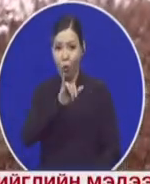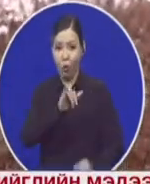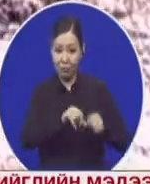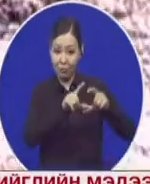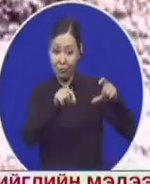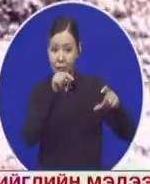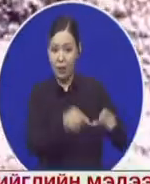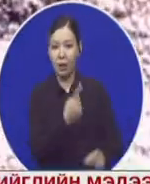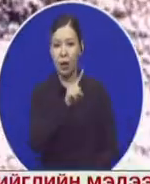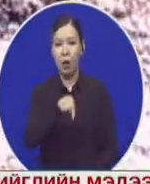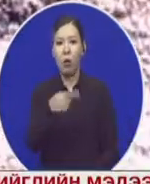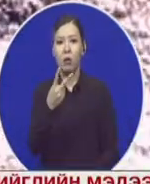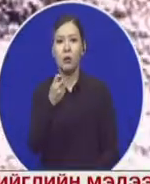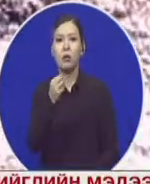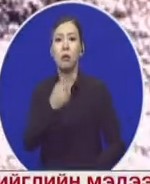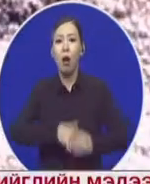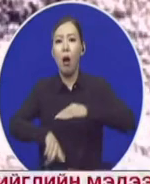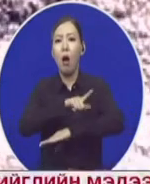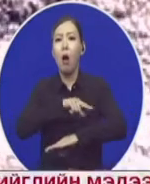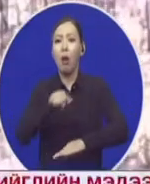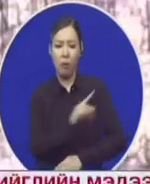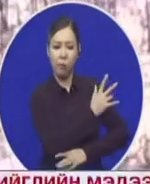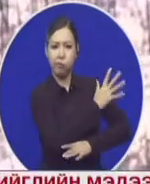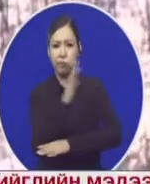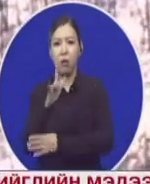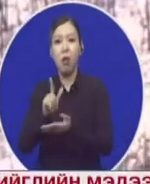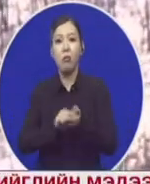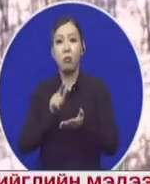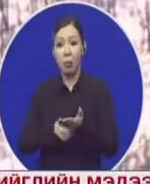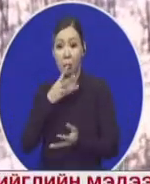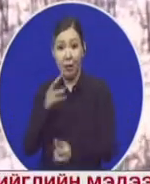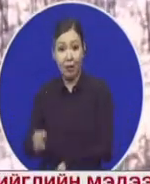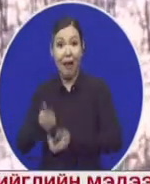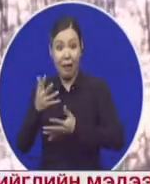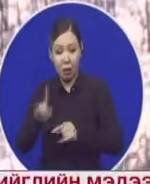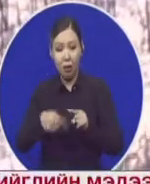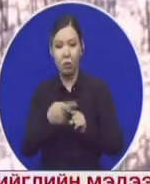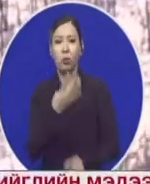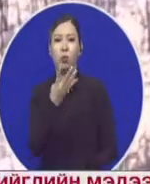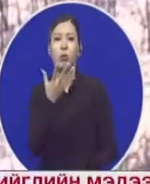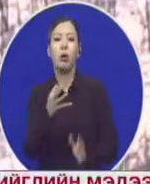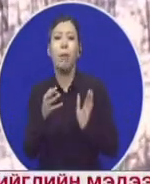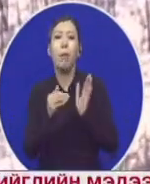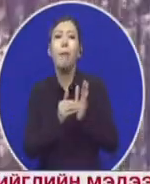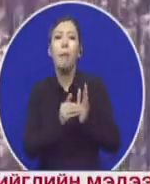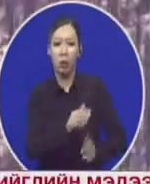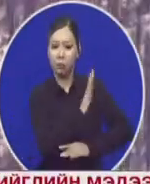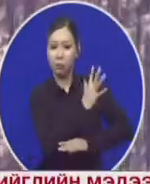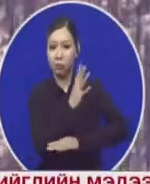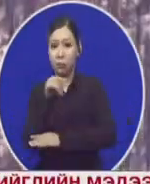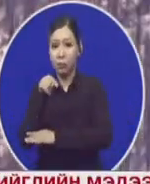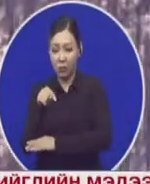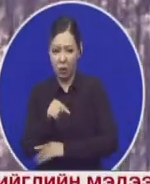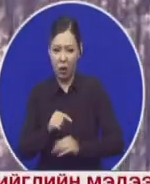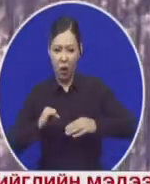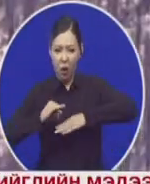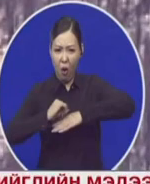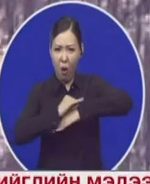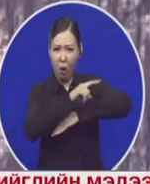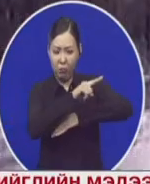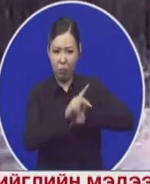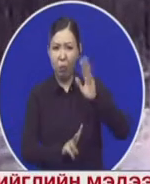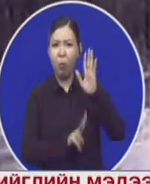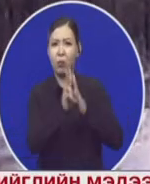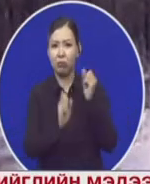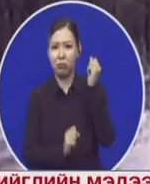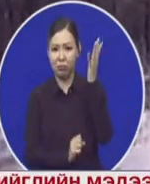сая га талбайг ойлгох шаардлагатай гэсэн тооцоол гарчээ. Түүнчлэн 450 мянган га талбай ба бүх айн санд хорж явсны голомт үүссэн байна.